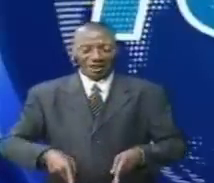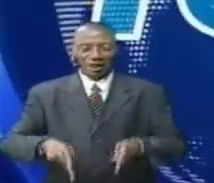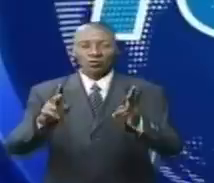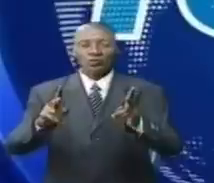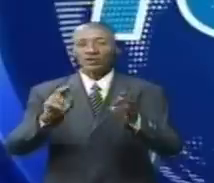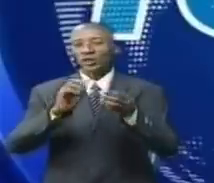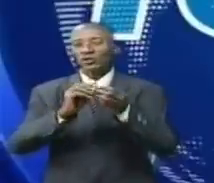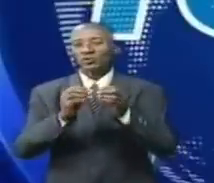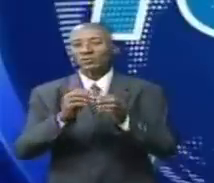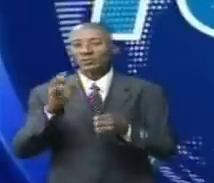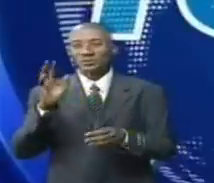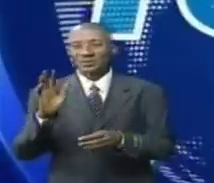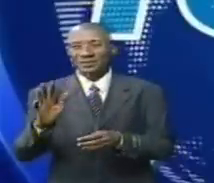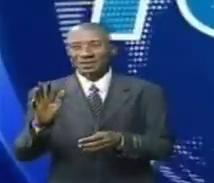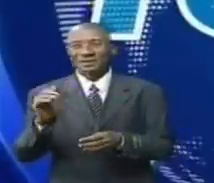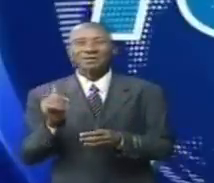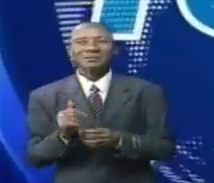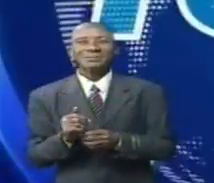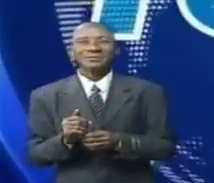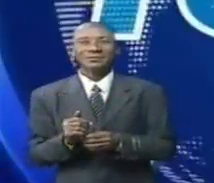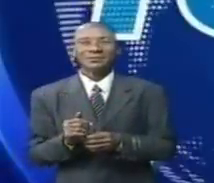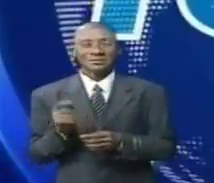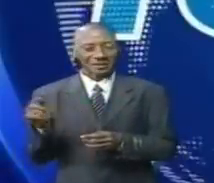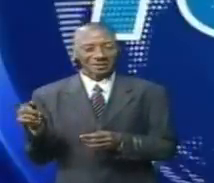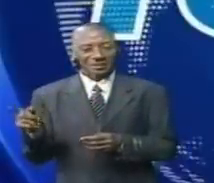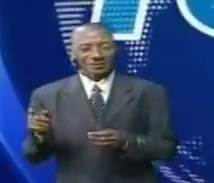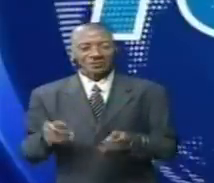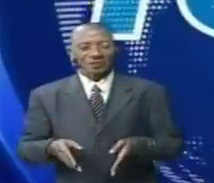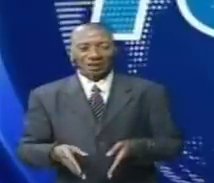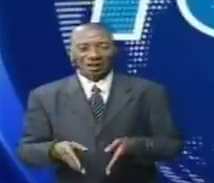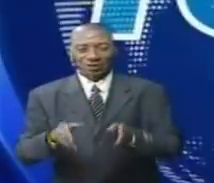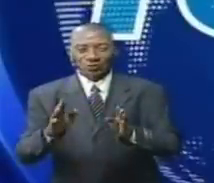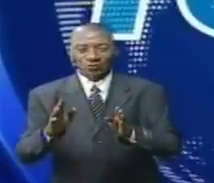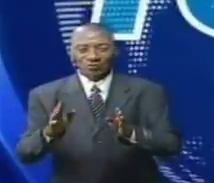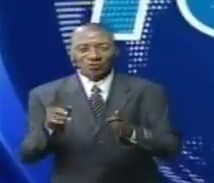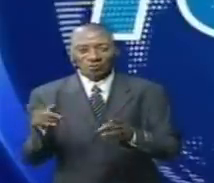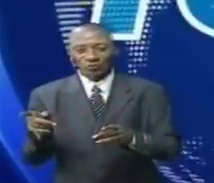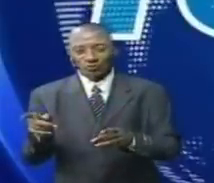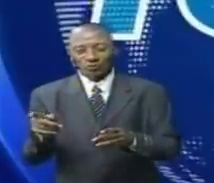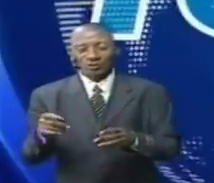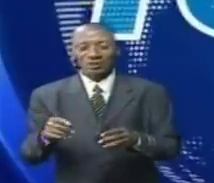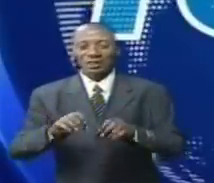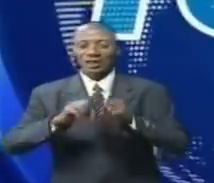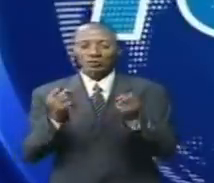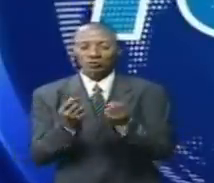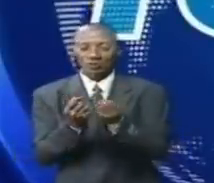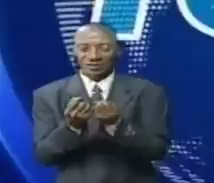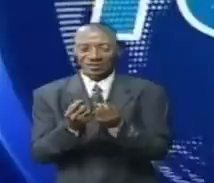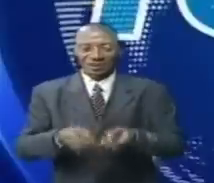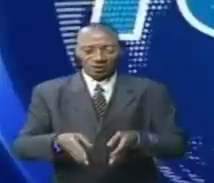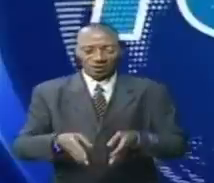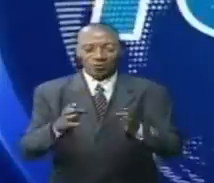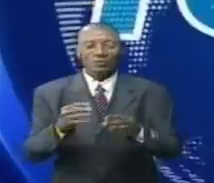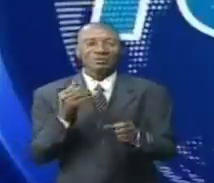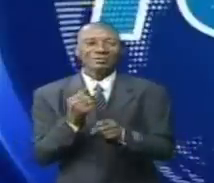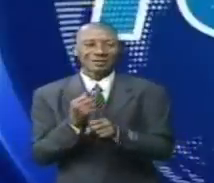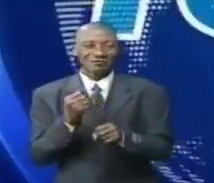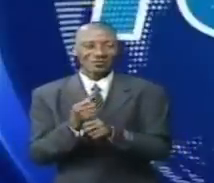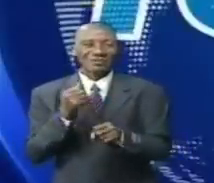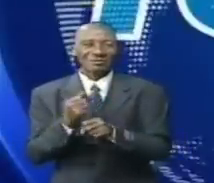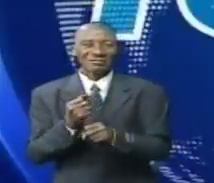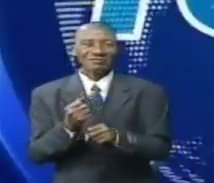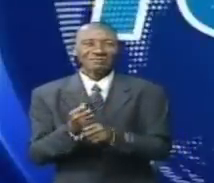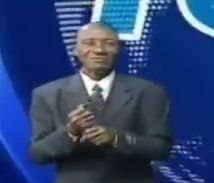travaux d'aménagement de la route de déviation lancés dernièrement par l'Office des routes avancent au ralenti. C'est là suite aux divers problèmes,